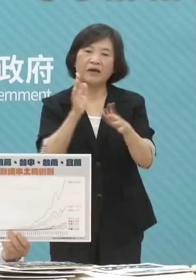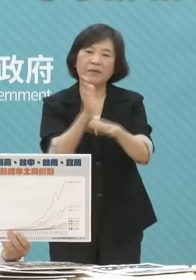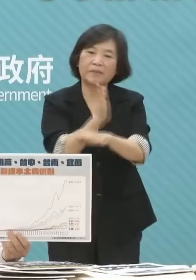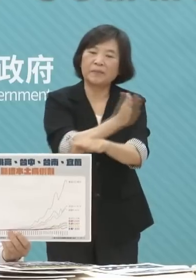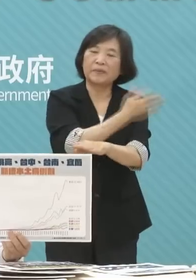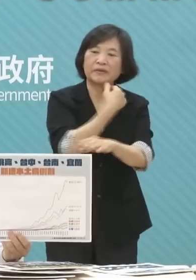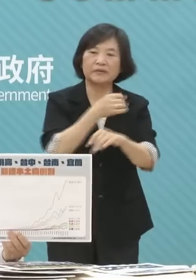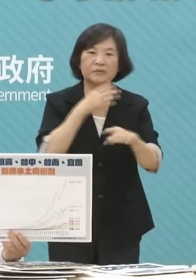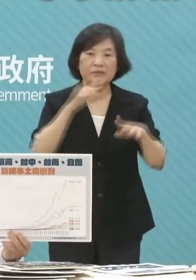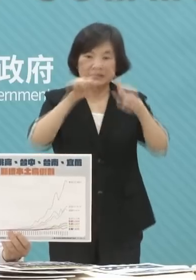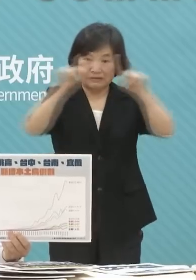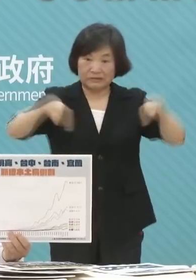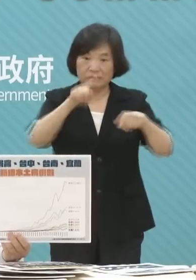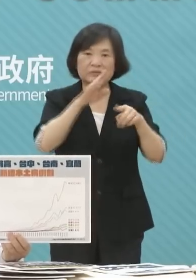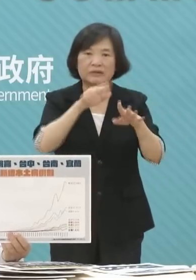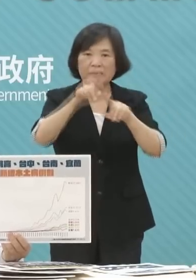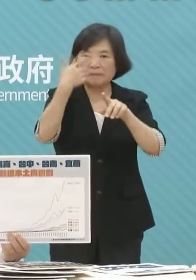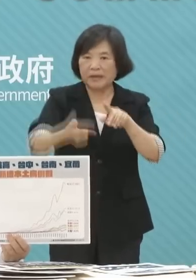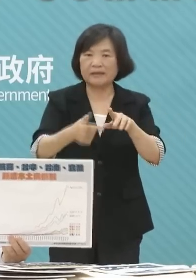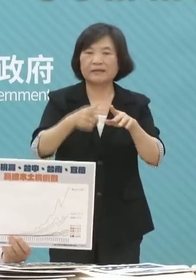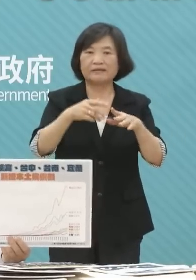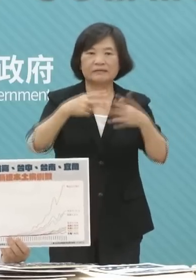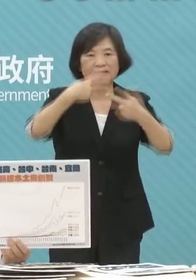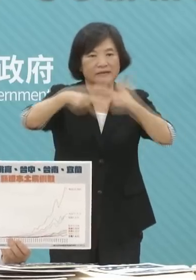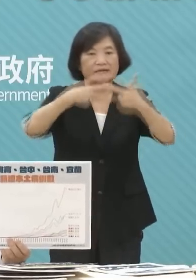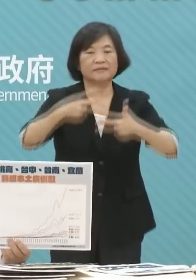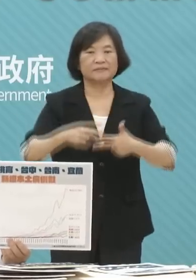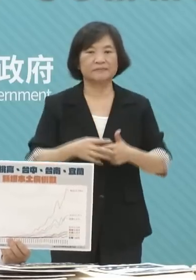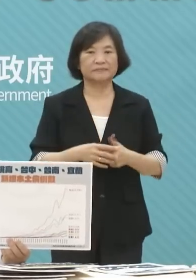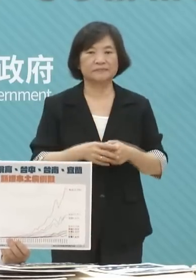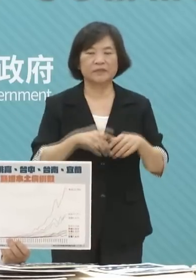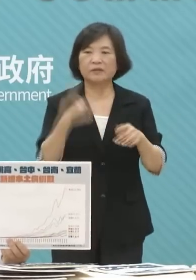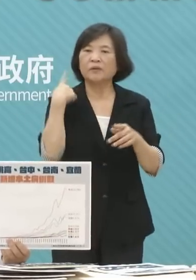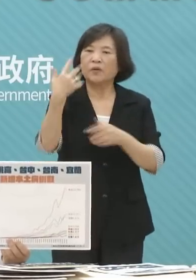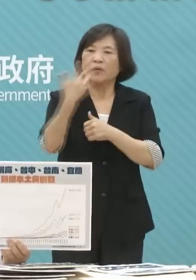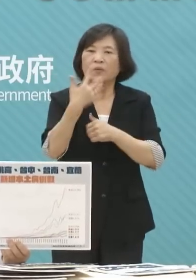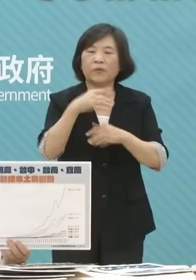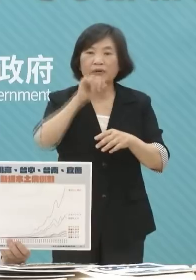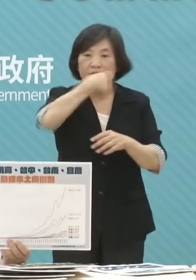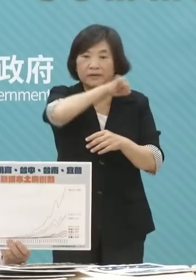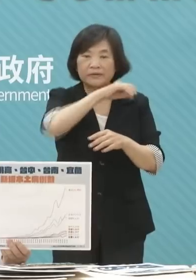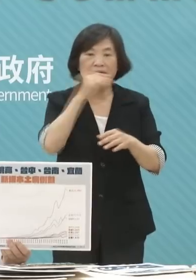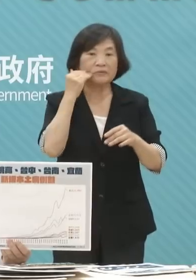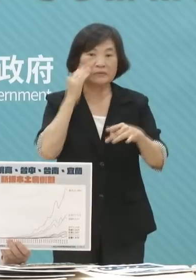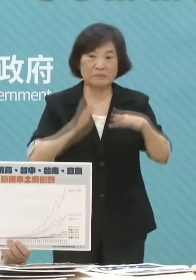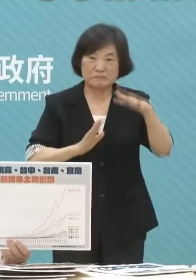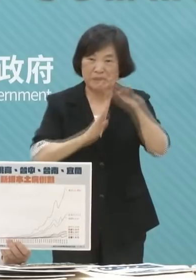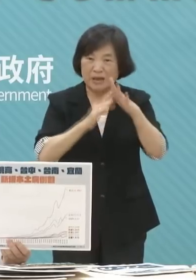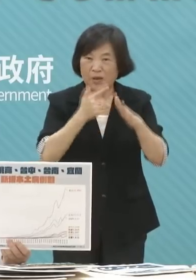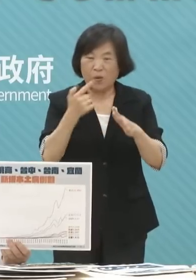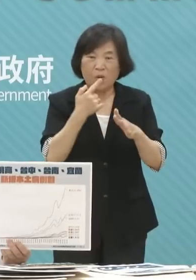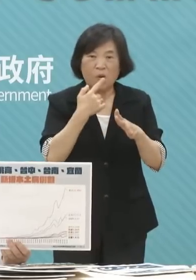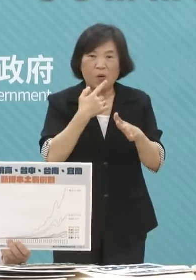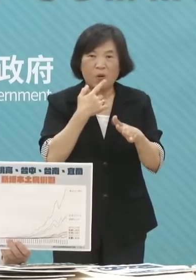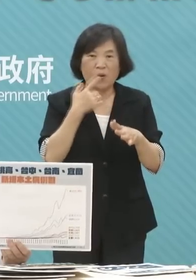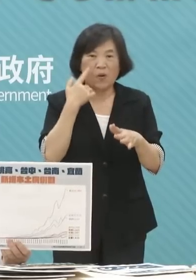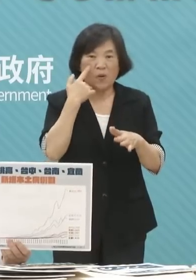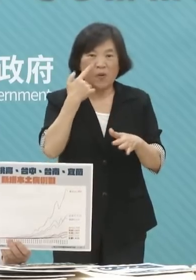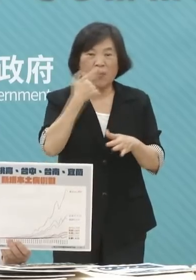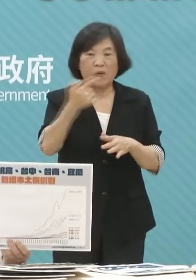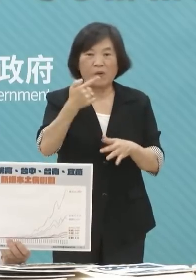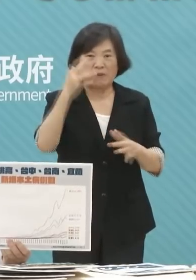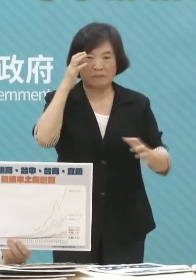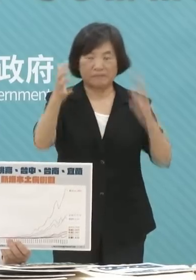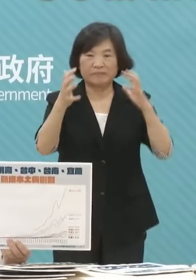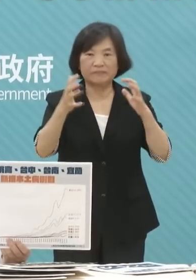概会差2个礼拜。所以昨天有人在问说，到底台湾所谓 pick 呢，那红红到底是什么时候？答案